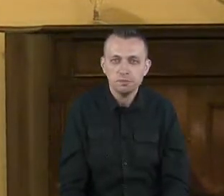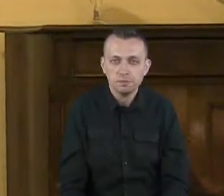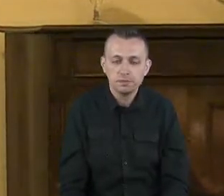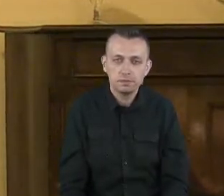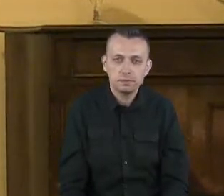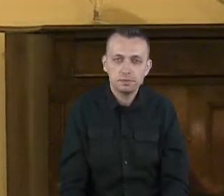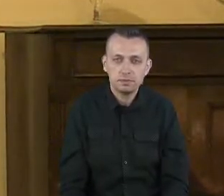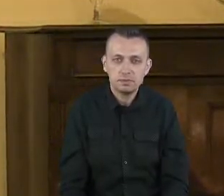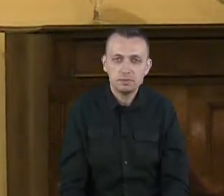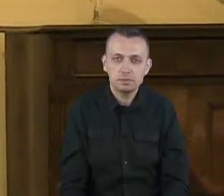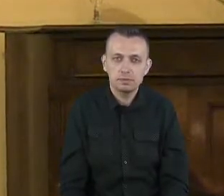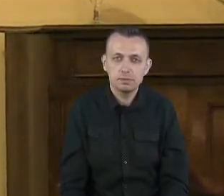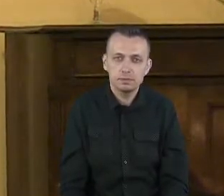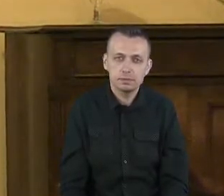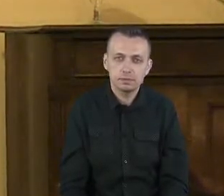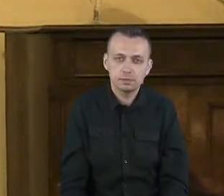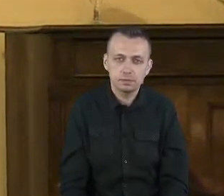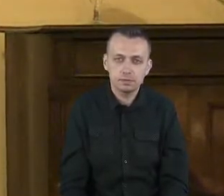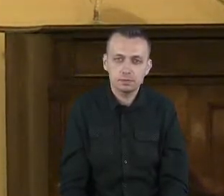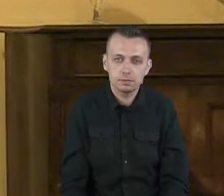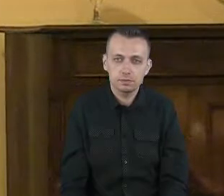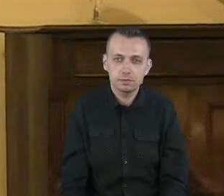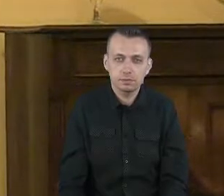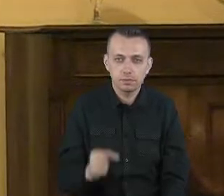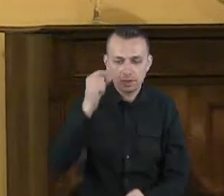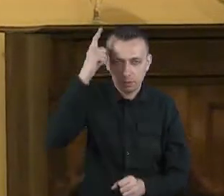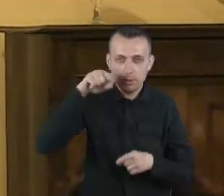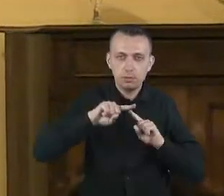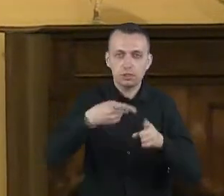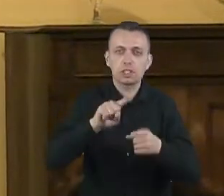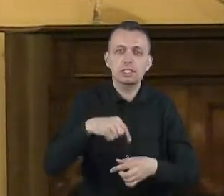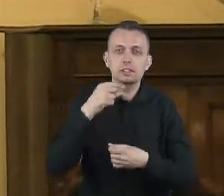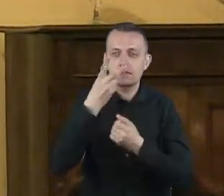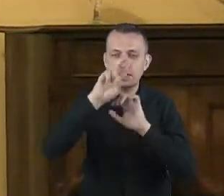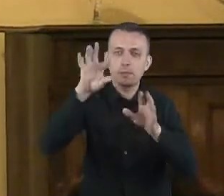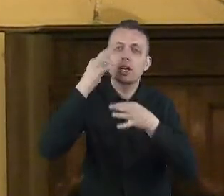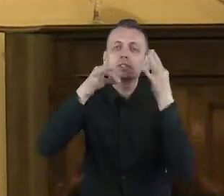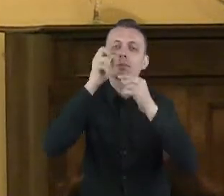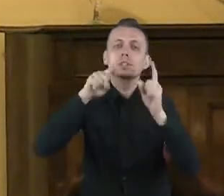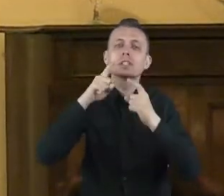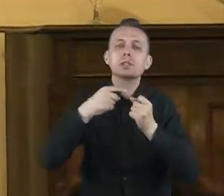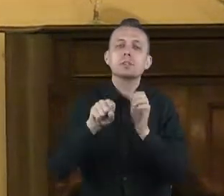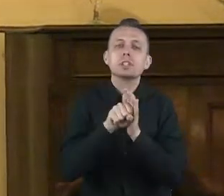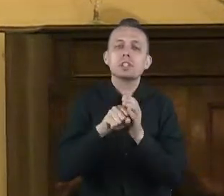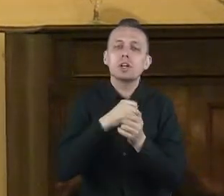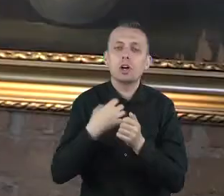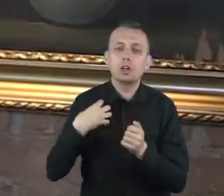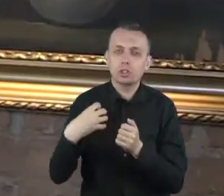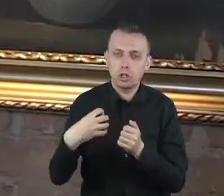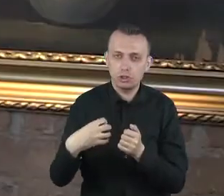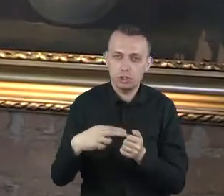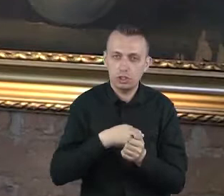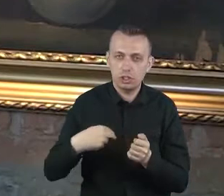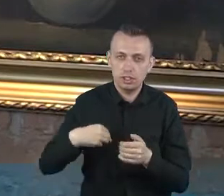nad naszym zwycięstwem nie jedny. Pomysł na organizowanie koncertów w hotelu wyszedł od samych gości.